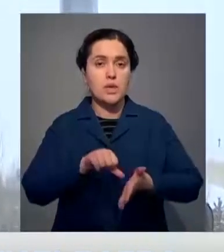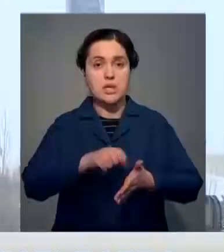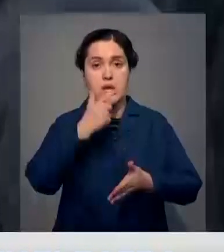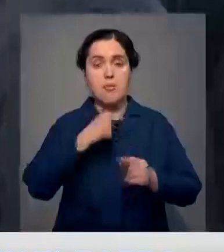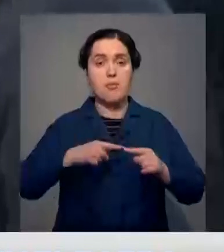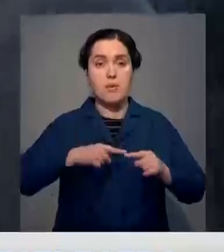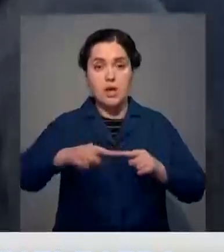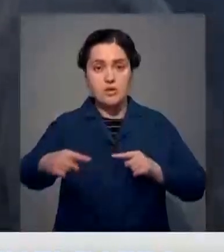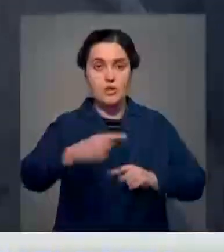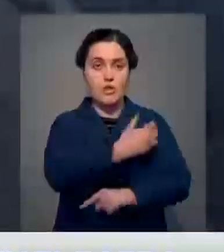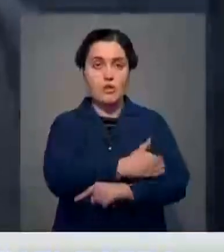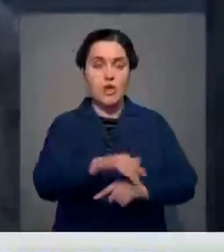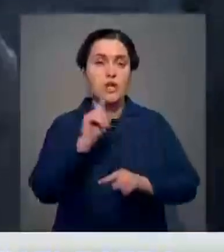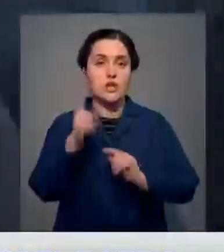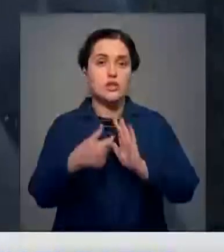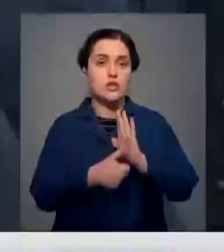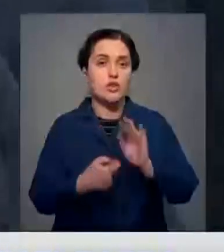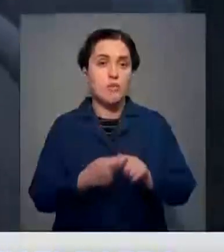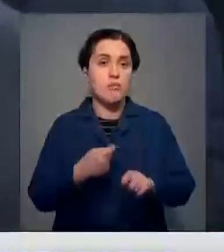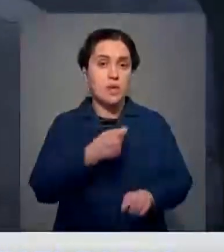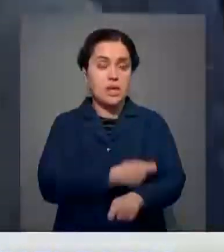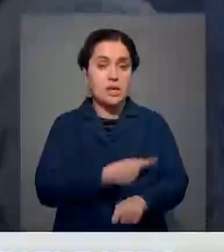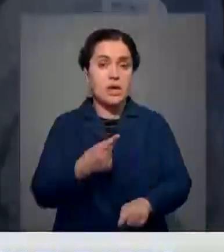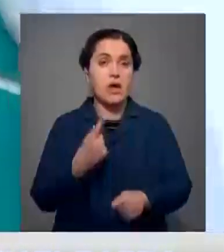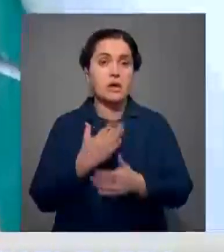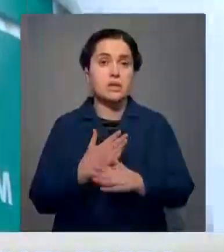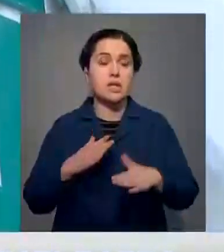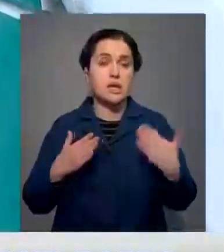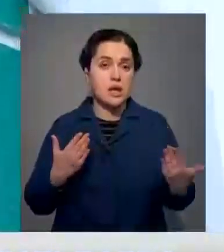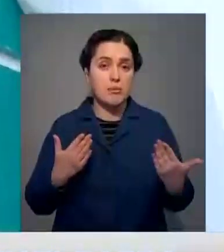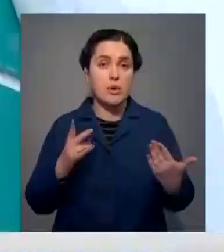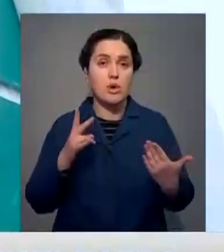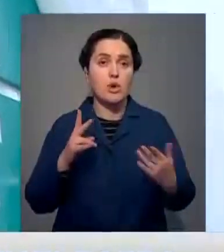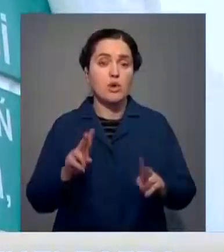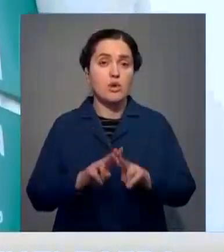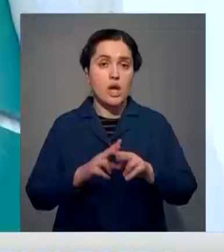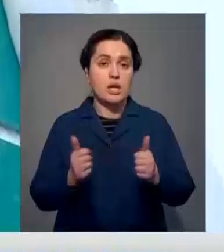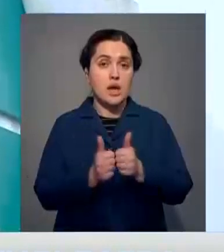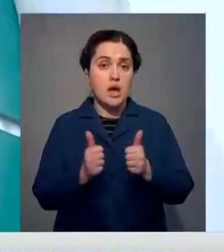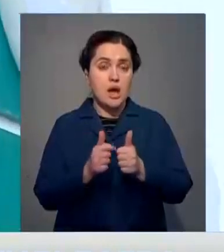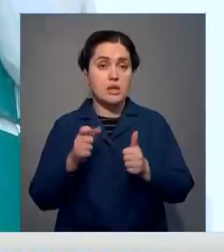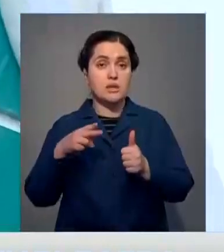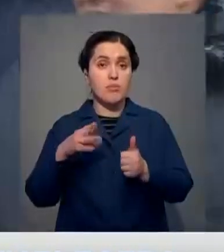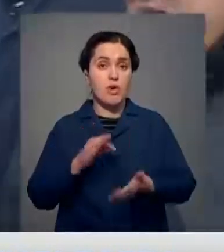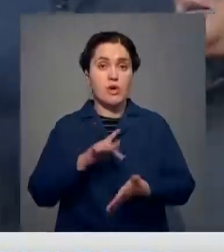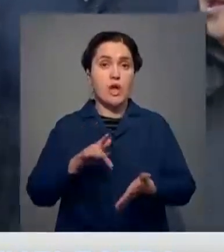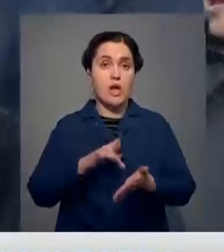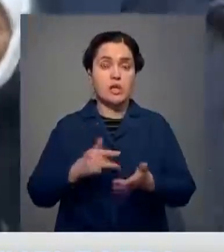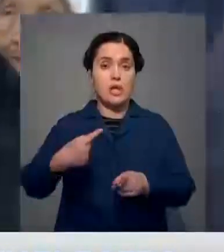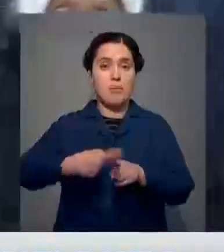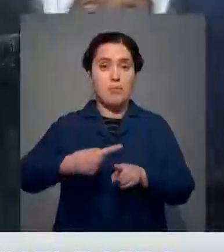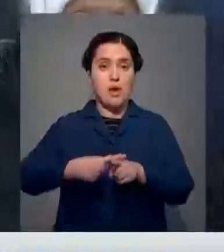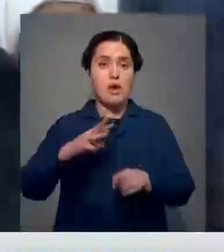интеллигенции. Протяженность улицы превышает 1600 метров. Она находится на левом берегу Нур-Султана, неподалеку от экспо-городка, и